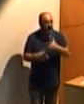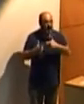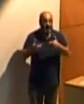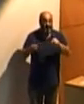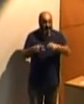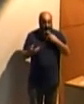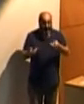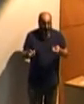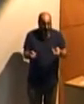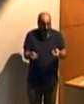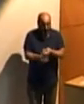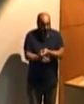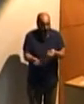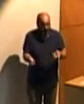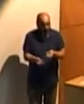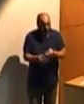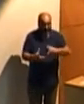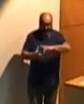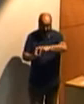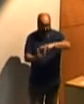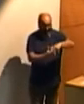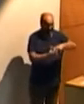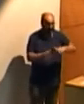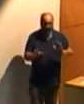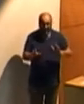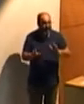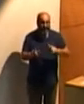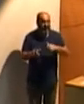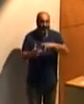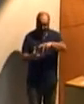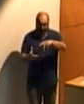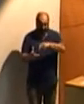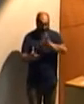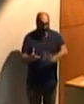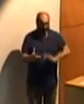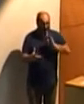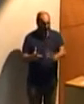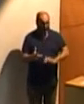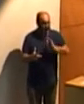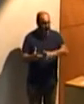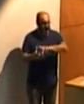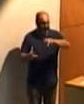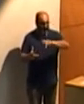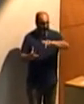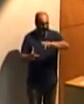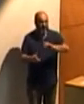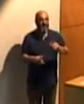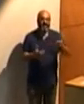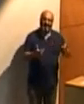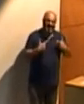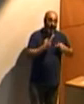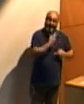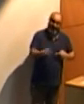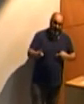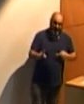échanges entre les cristaux mais qui ne change pas le cristal ratures ces cristaux le vivant c'est pas pareil